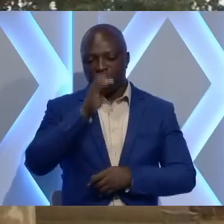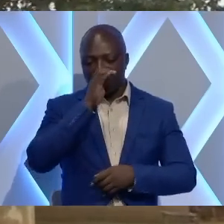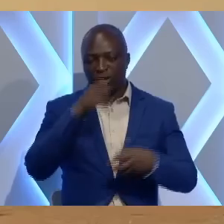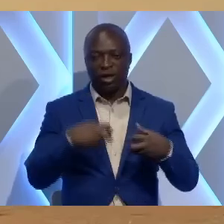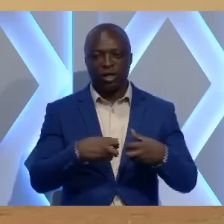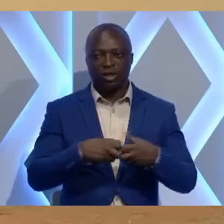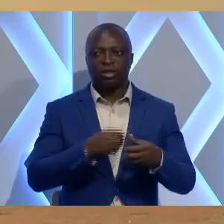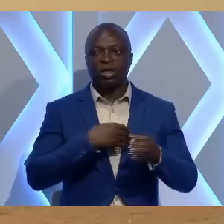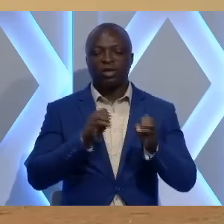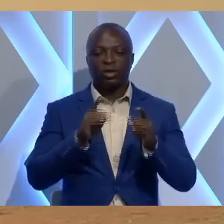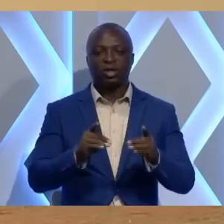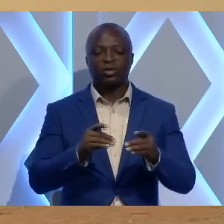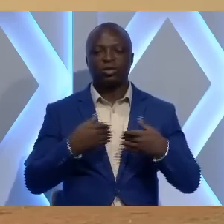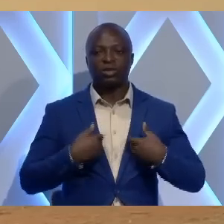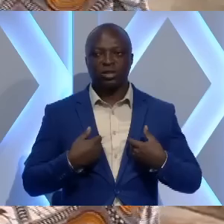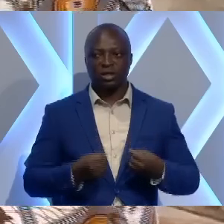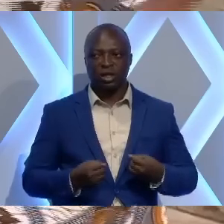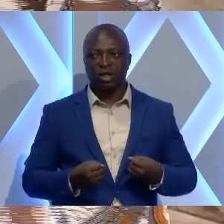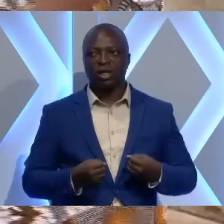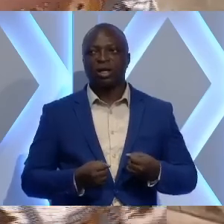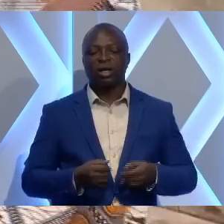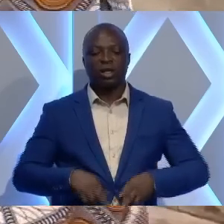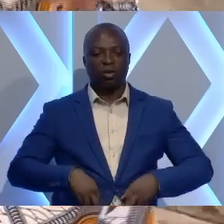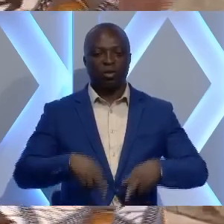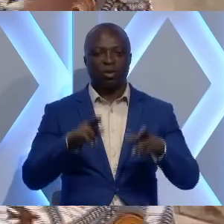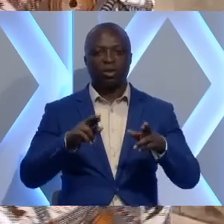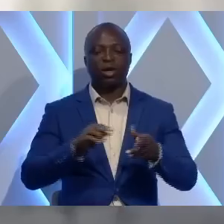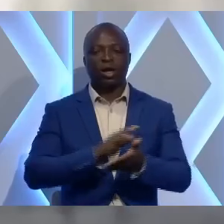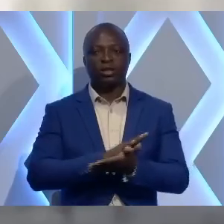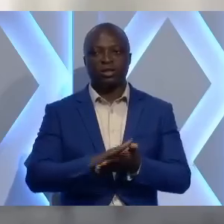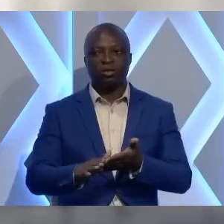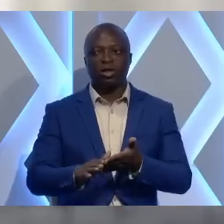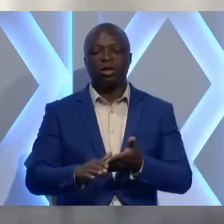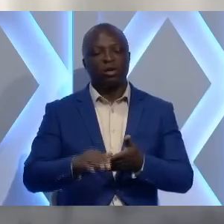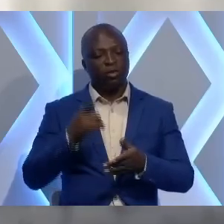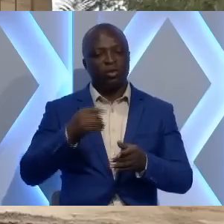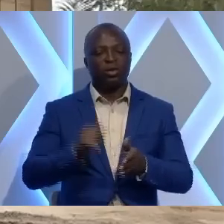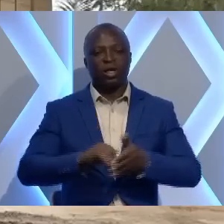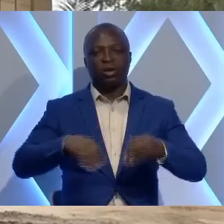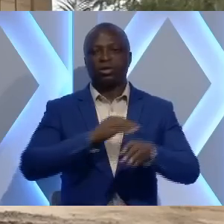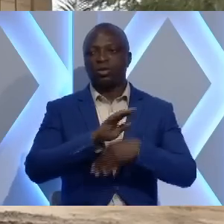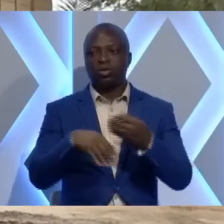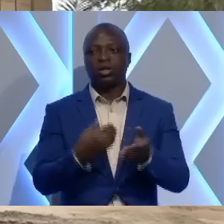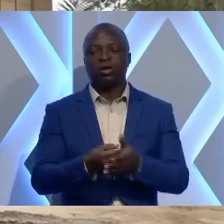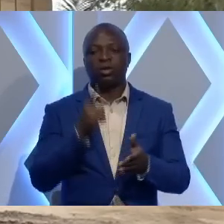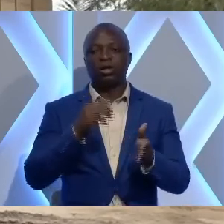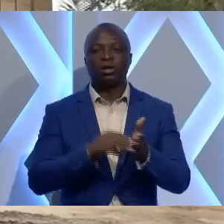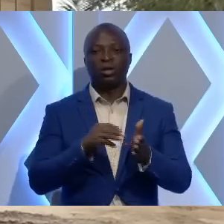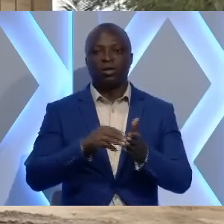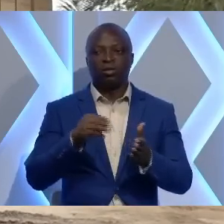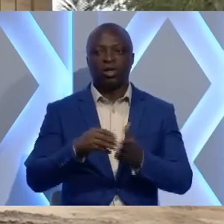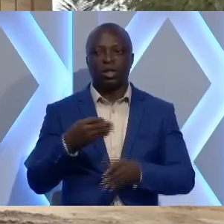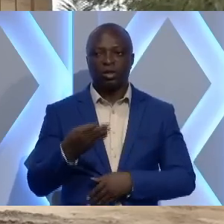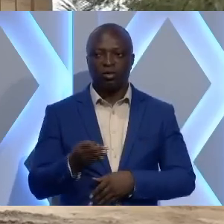énergie, éducation, santé, pistes rurales, assainissement, pour une allocation totale d'1 milliard de francs